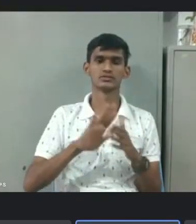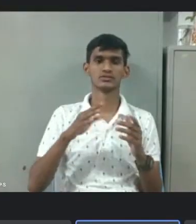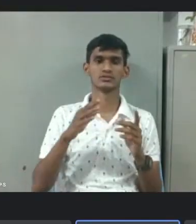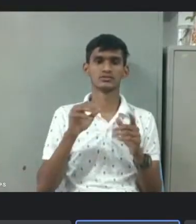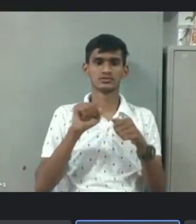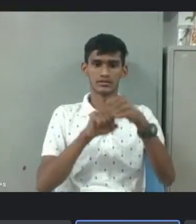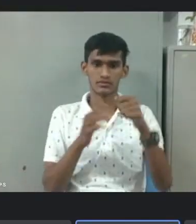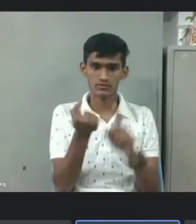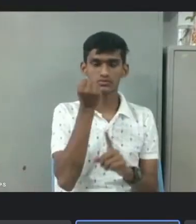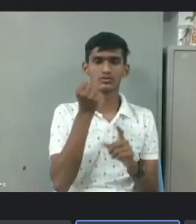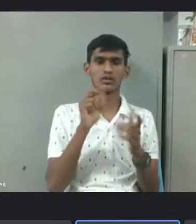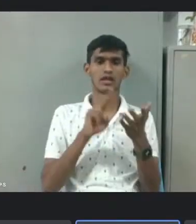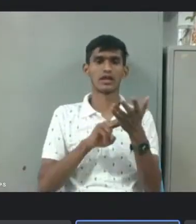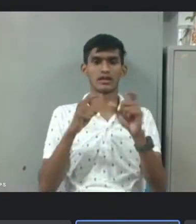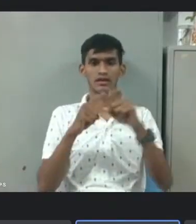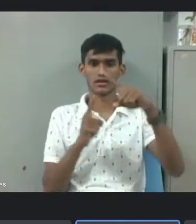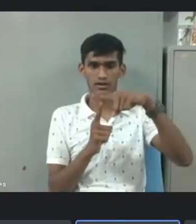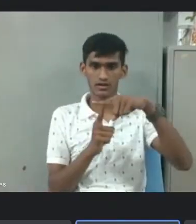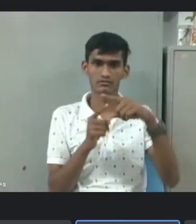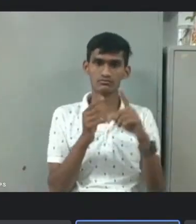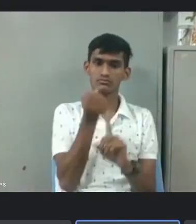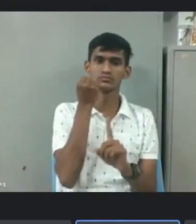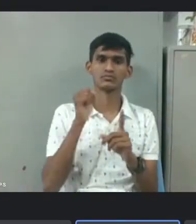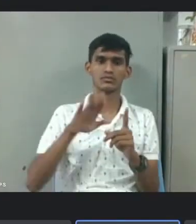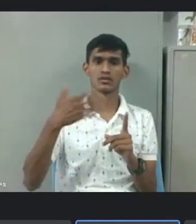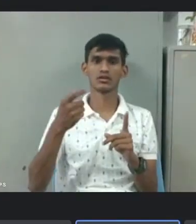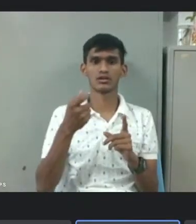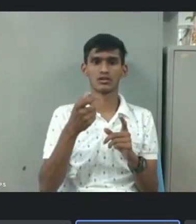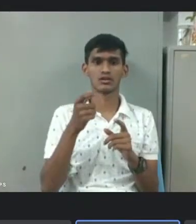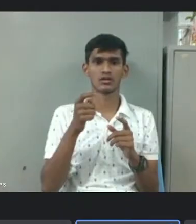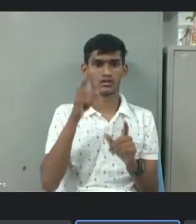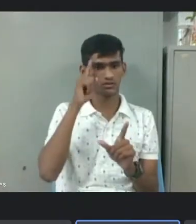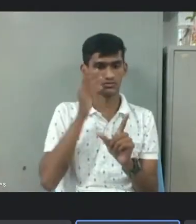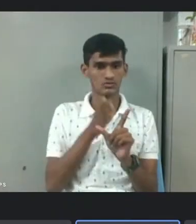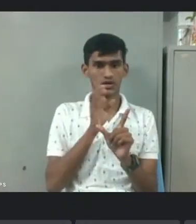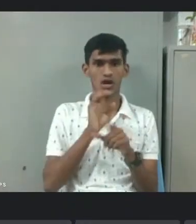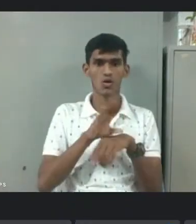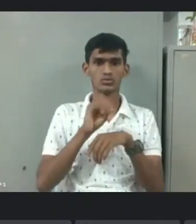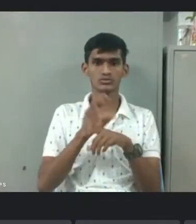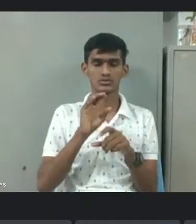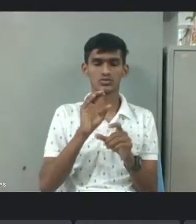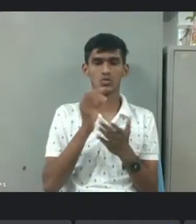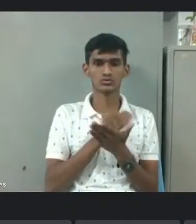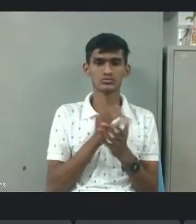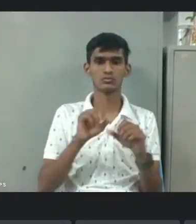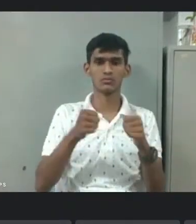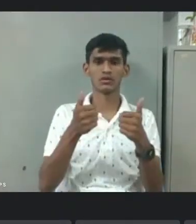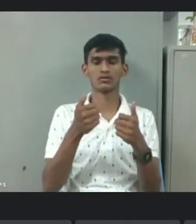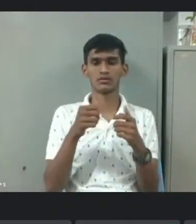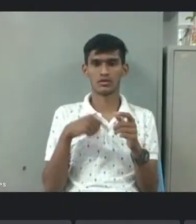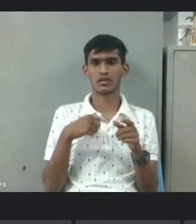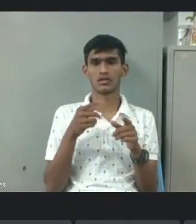ഒരു കൗൺസിലിംഗ് കോഴ്സും കഴിഞ്ഞു. ഇനിയിപ്പോ എന്താ ചെയ്യാ? അതാണ് അവന്റെ വിഷമം. അതിനാണ് ഞാൻ ഈ പറഞ്ഞ നമ്മുടെ ലോക്കലി